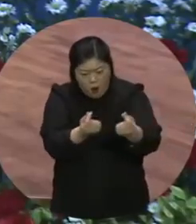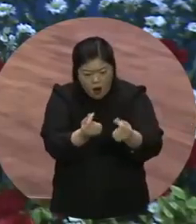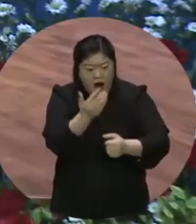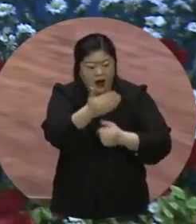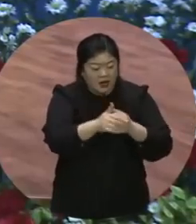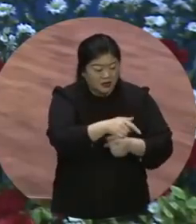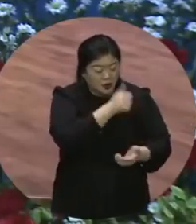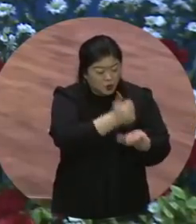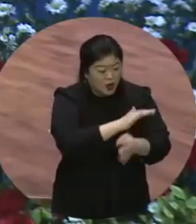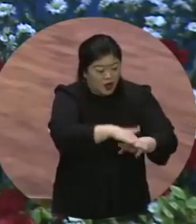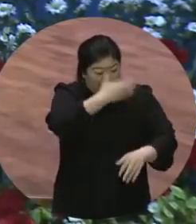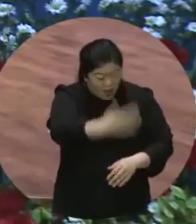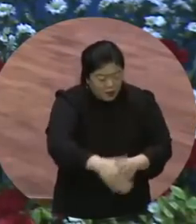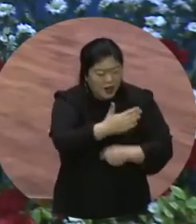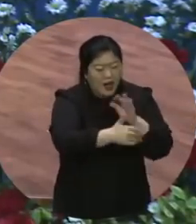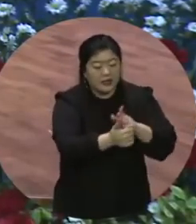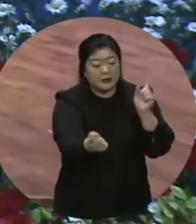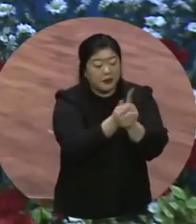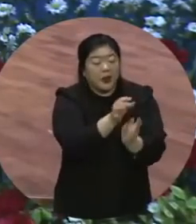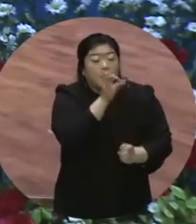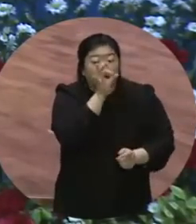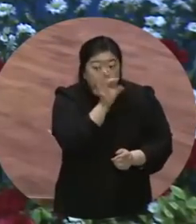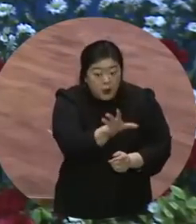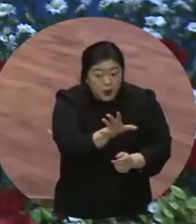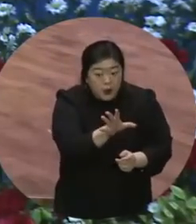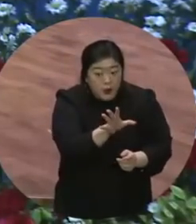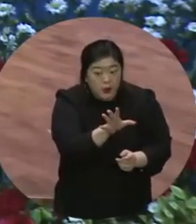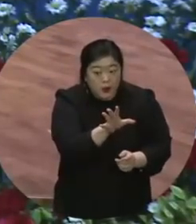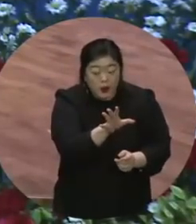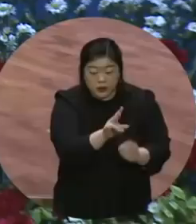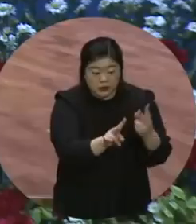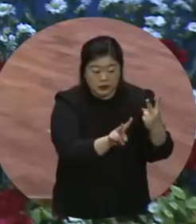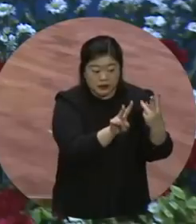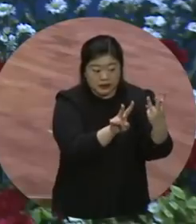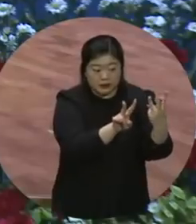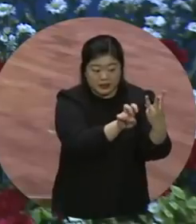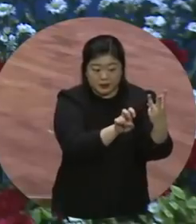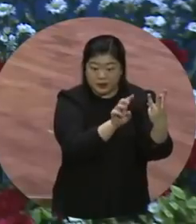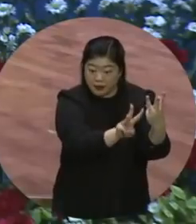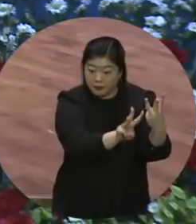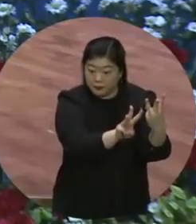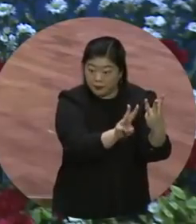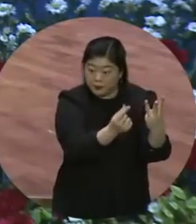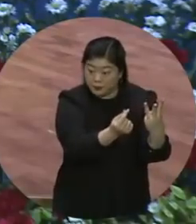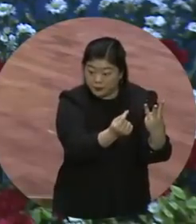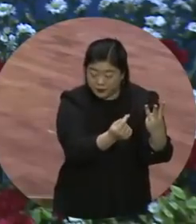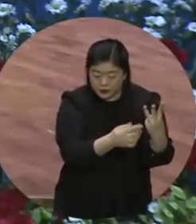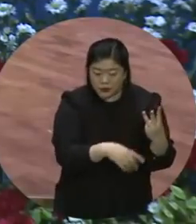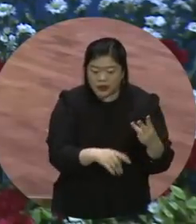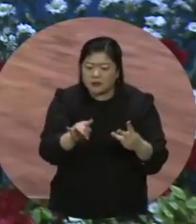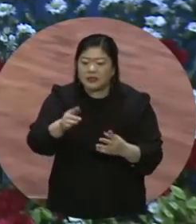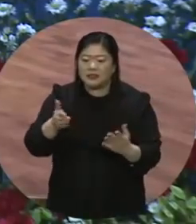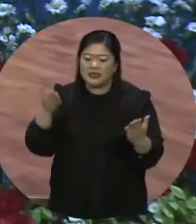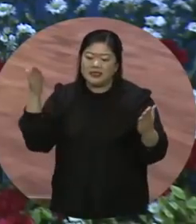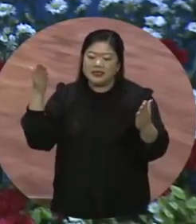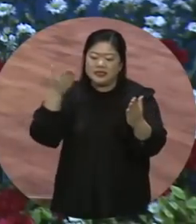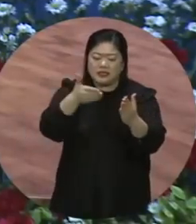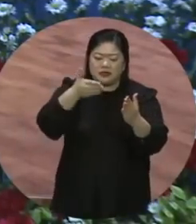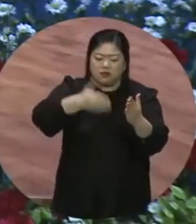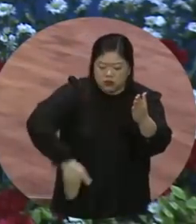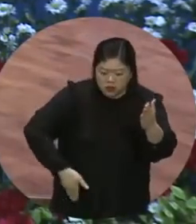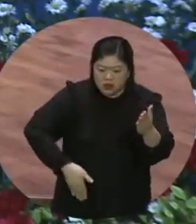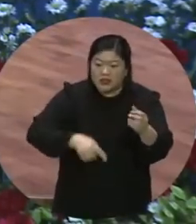못한다. 천국 못 간다. 그렇게 밝히었습니다. 이르지 못하더니 이 말 시작은 뭐예요? 현재형이에요. 다시